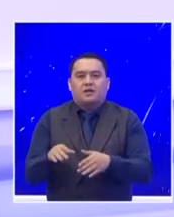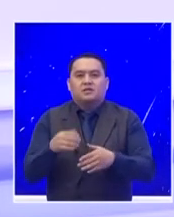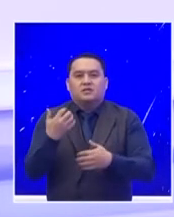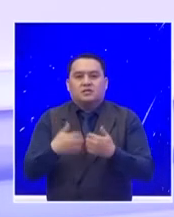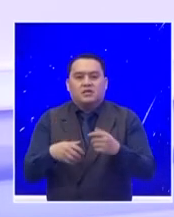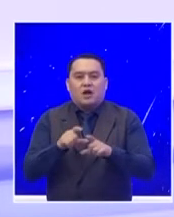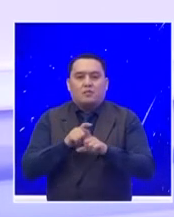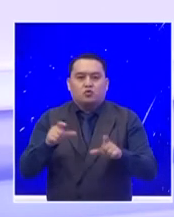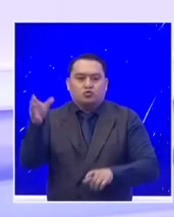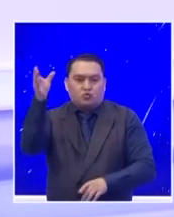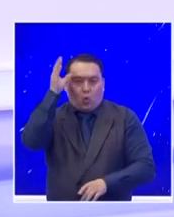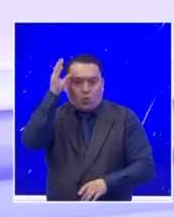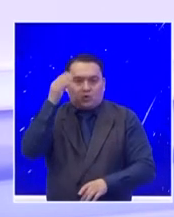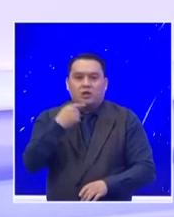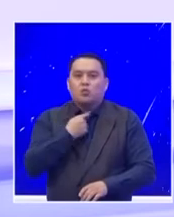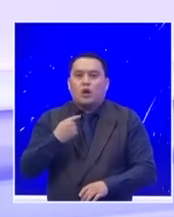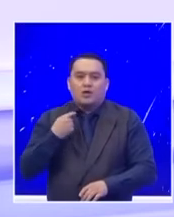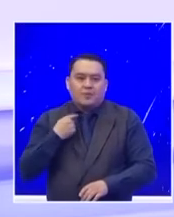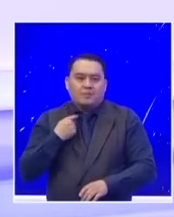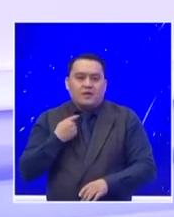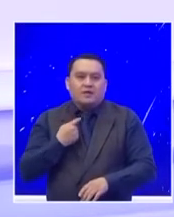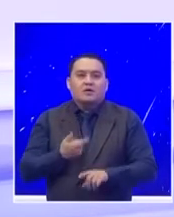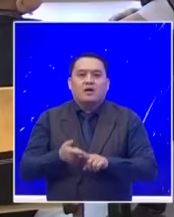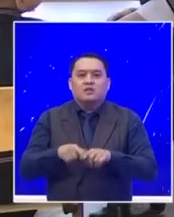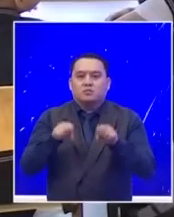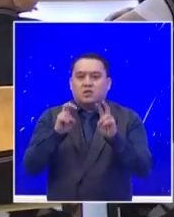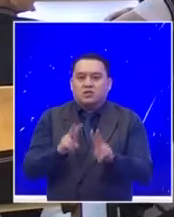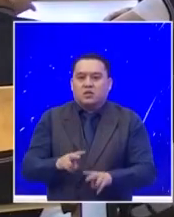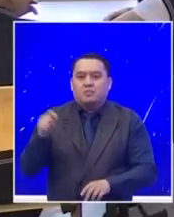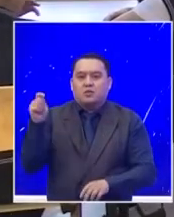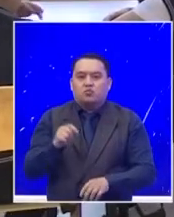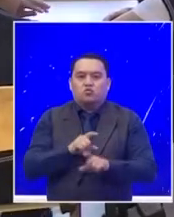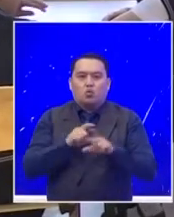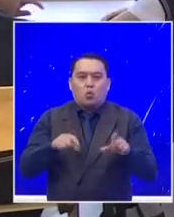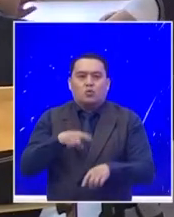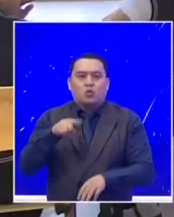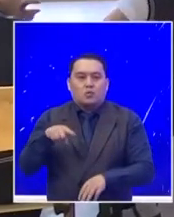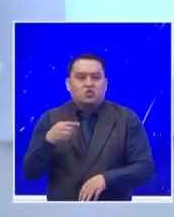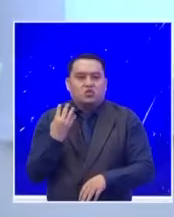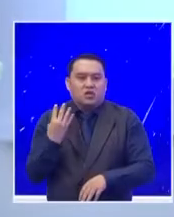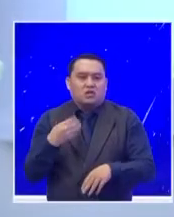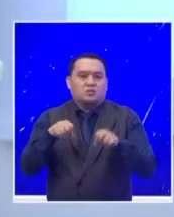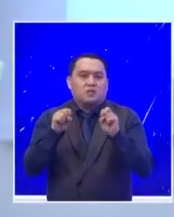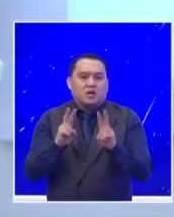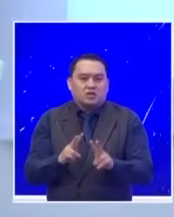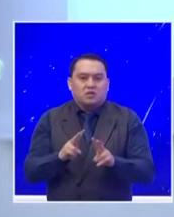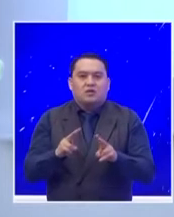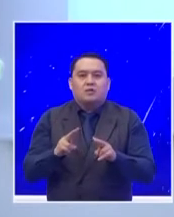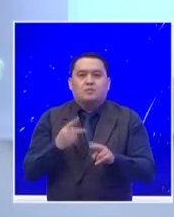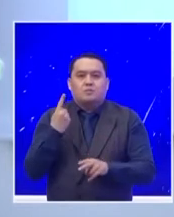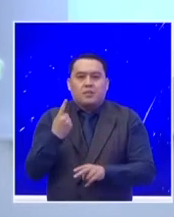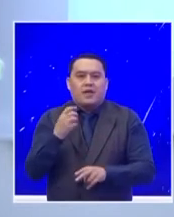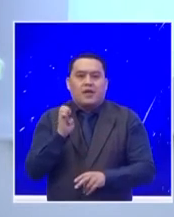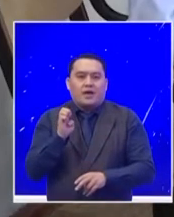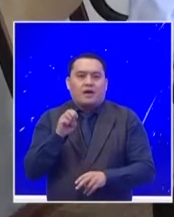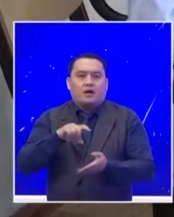в среднеобразовательных учреждениях областного центра. На этот раз специалисты посетили школу номер 4. Специально для учеников 1